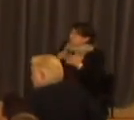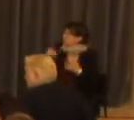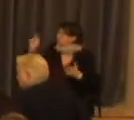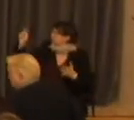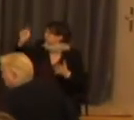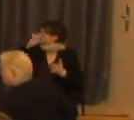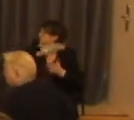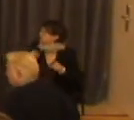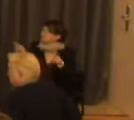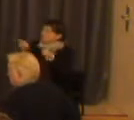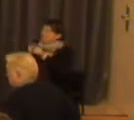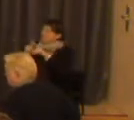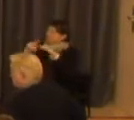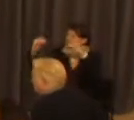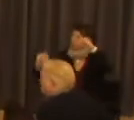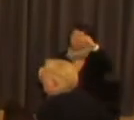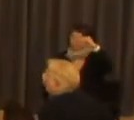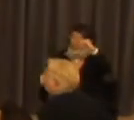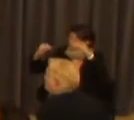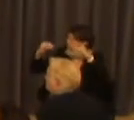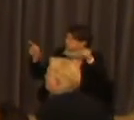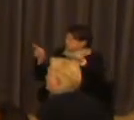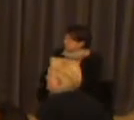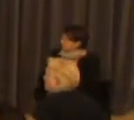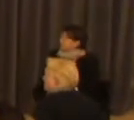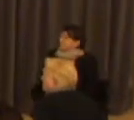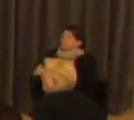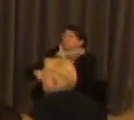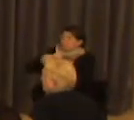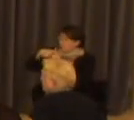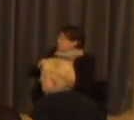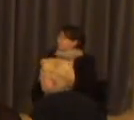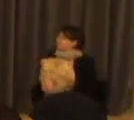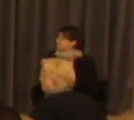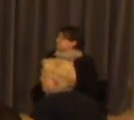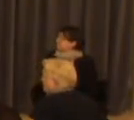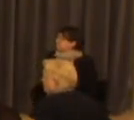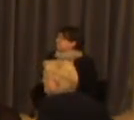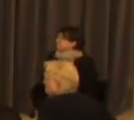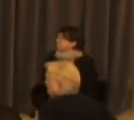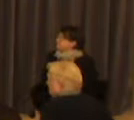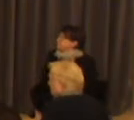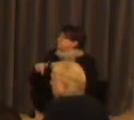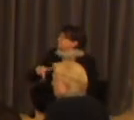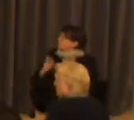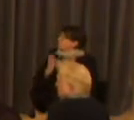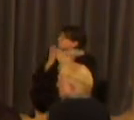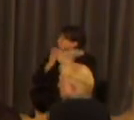als graus de la universitat, amb el mateix estatus.